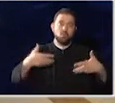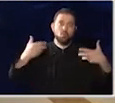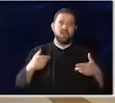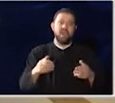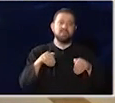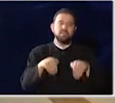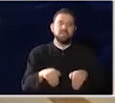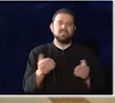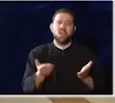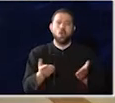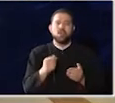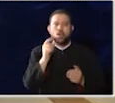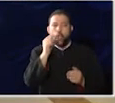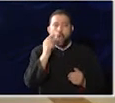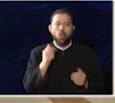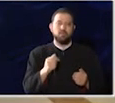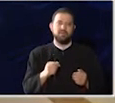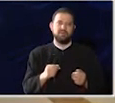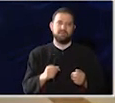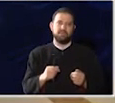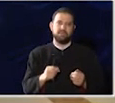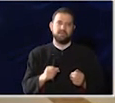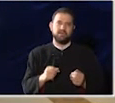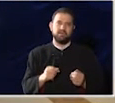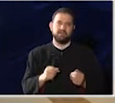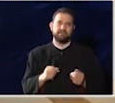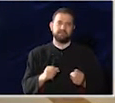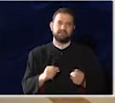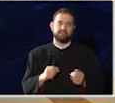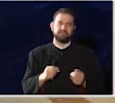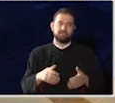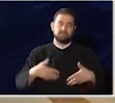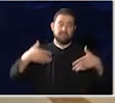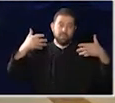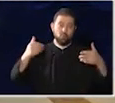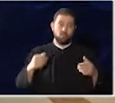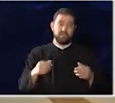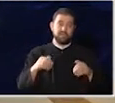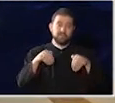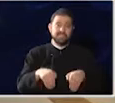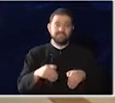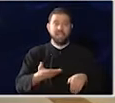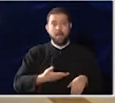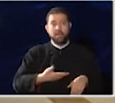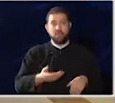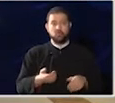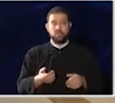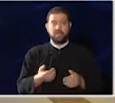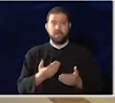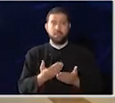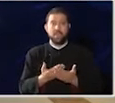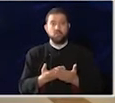prezența oricui și oricărui membru al familiei și se bucură de prezența